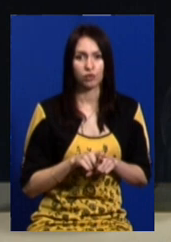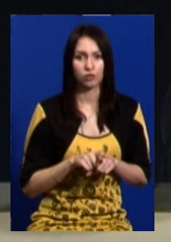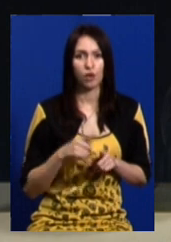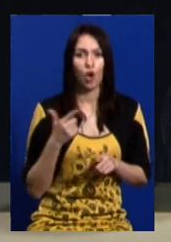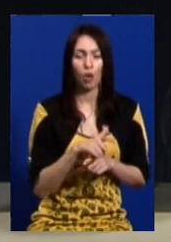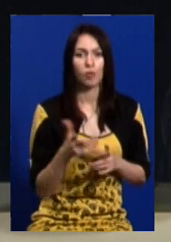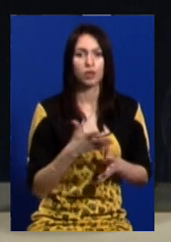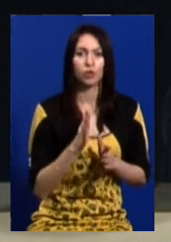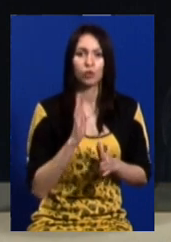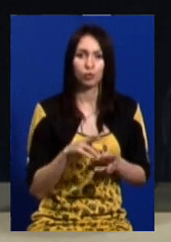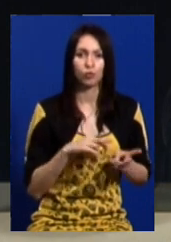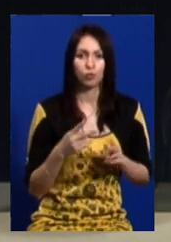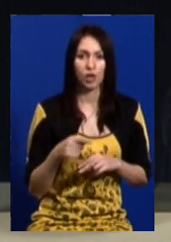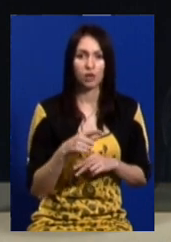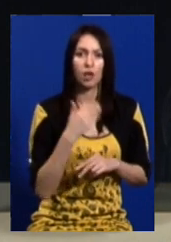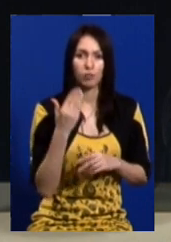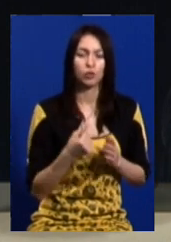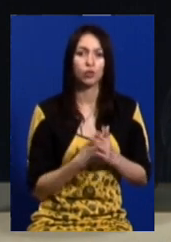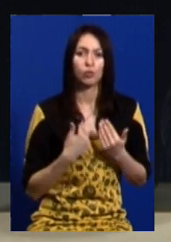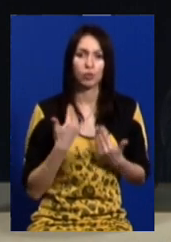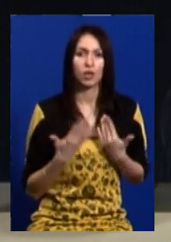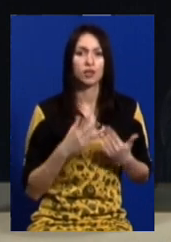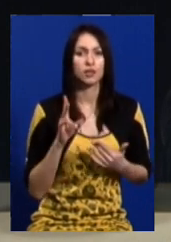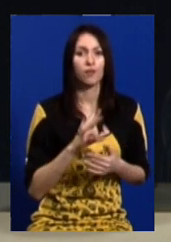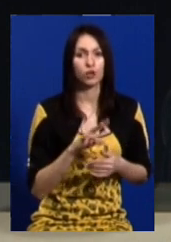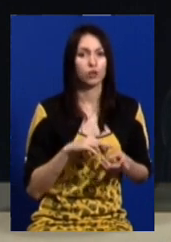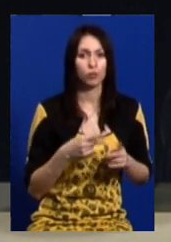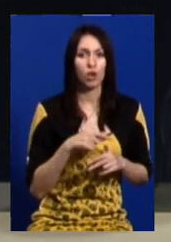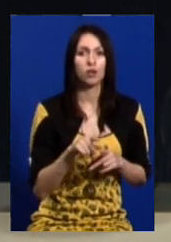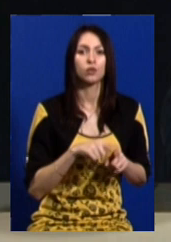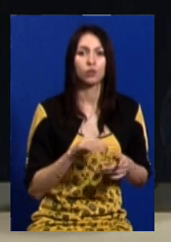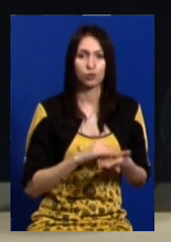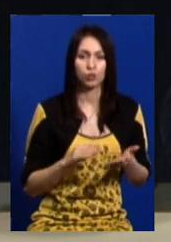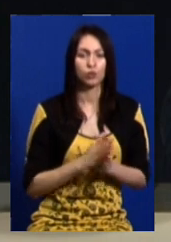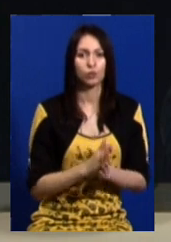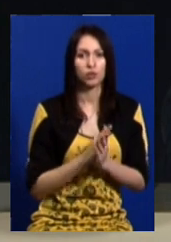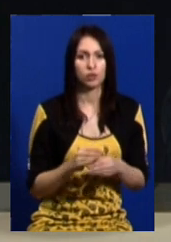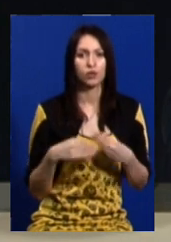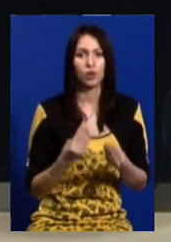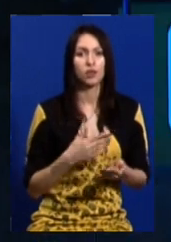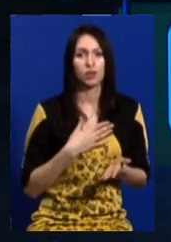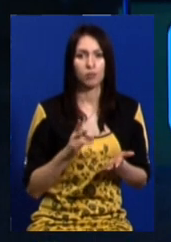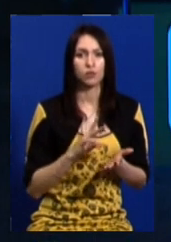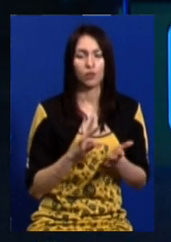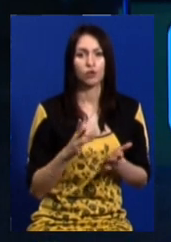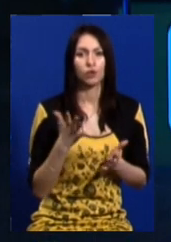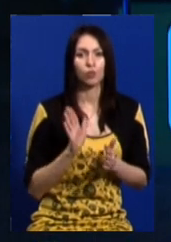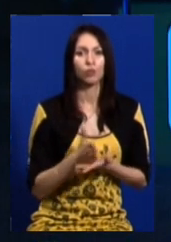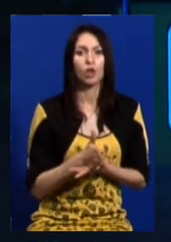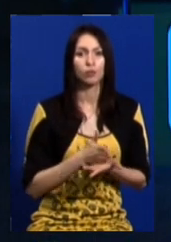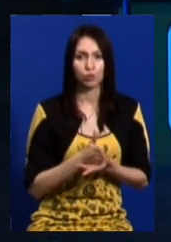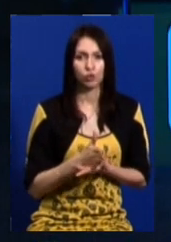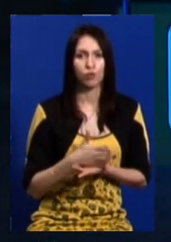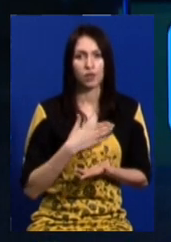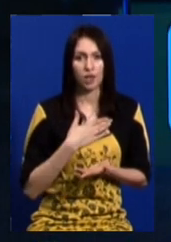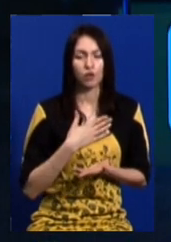громади, які будуть переходити, вони звертаються до мене. Якщо священик не переходить, вони теж пишуть прохання, просимо надати нам священик, який буде обслуговувати